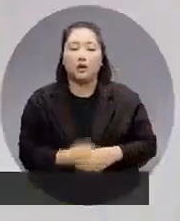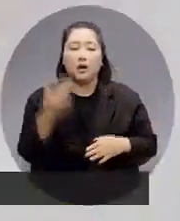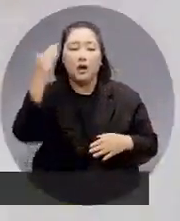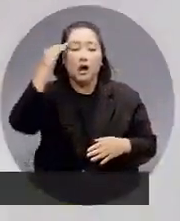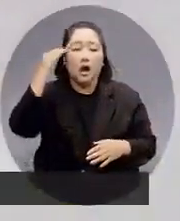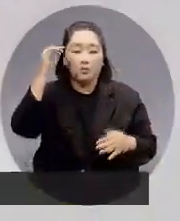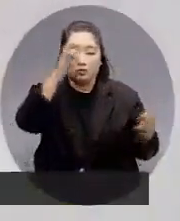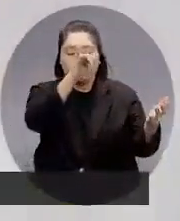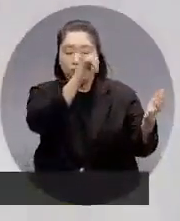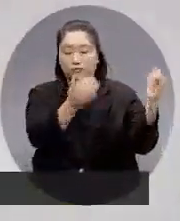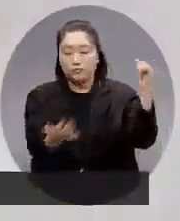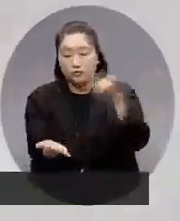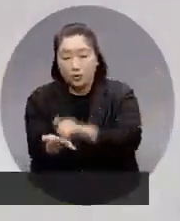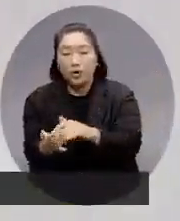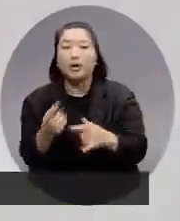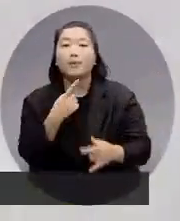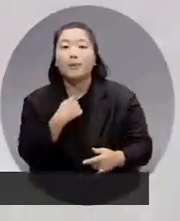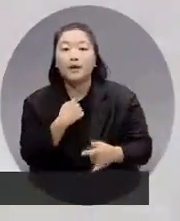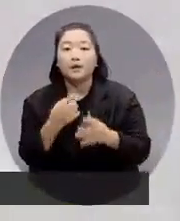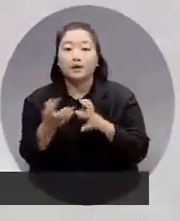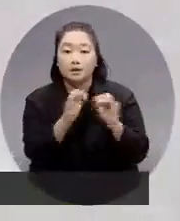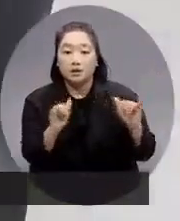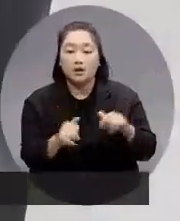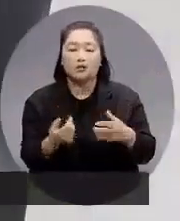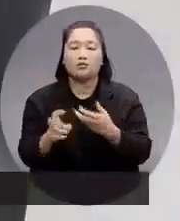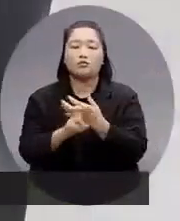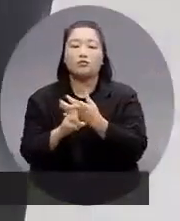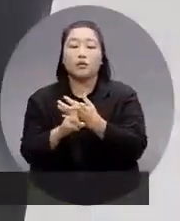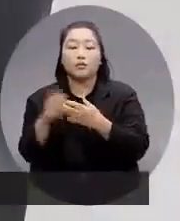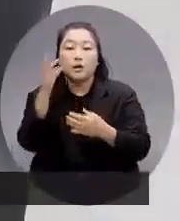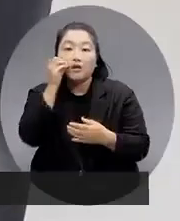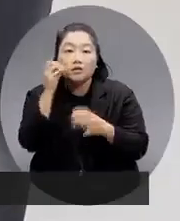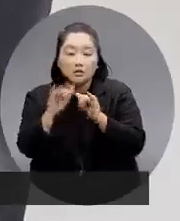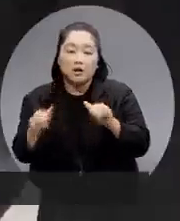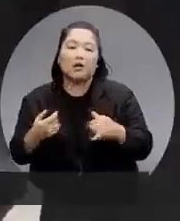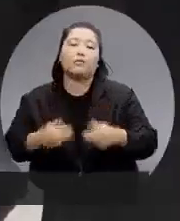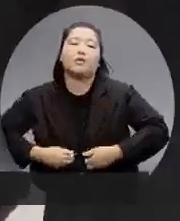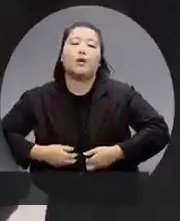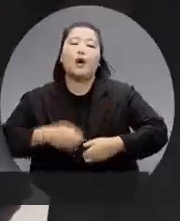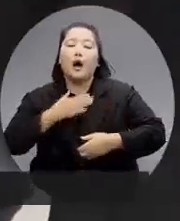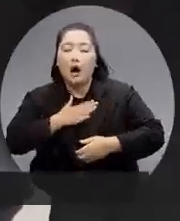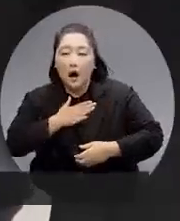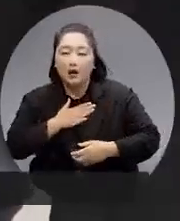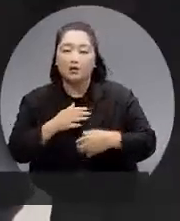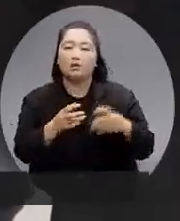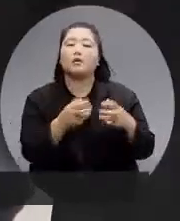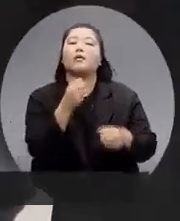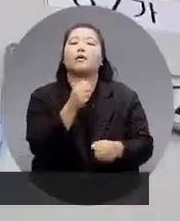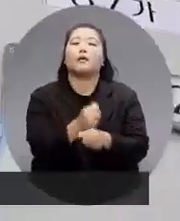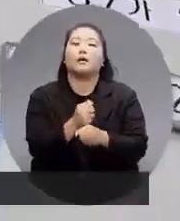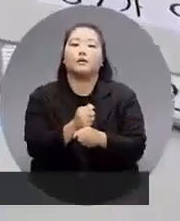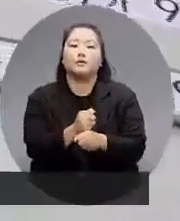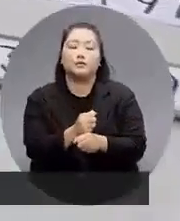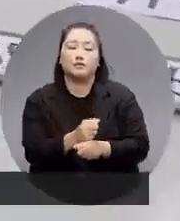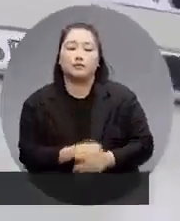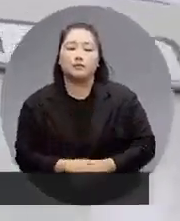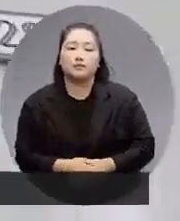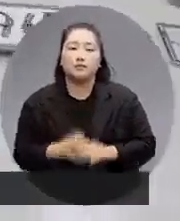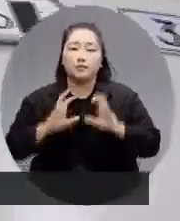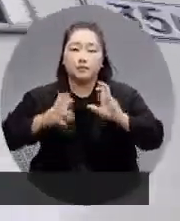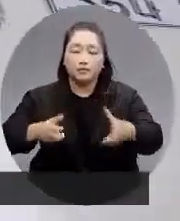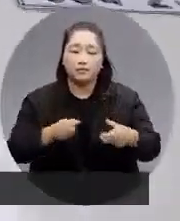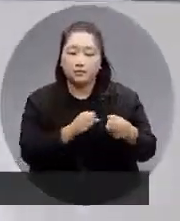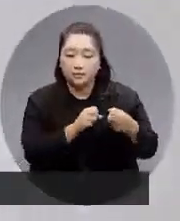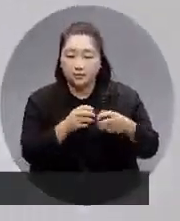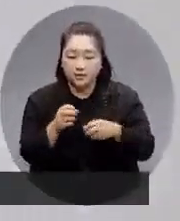체류 경험이 있는 현지인들이 국내 불법 체류자 들의 가짜 번호판 수요를 알고 조직적인 사업을 벌인 겁니다 국내 유통